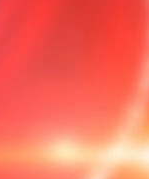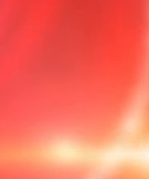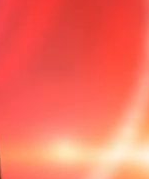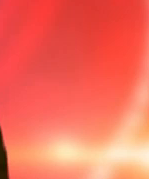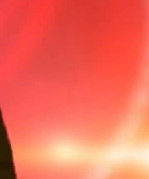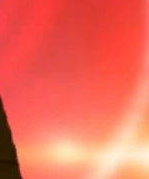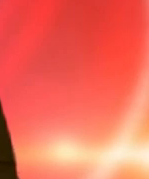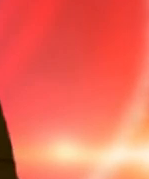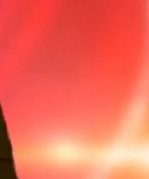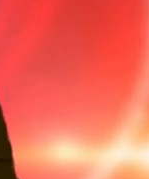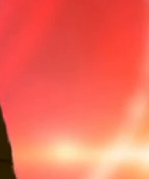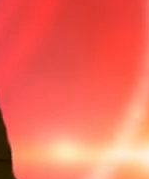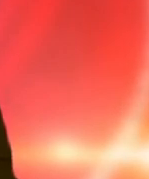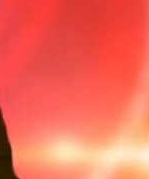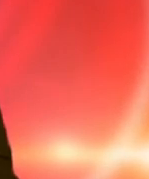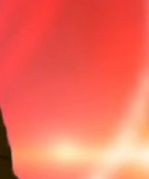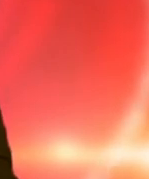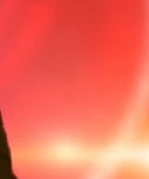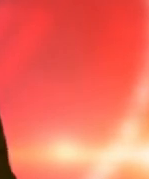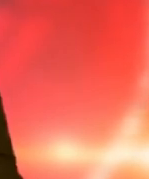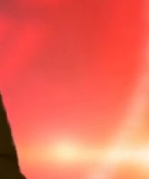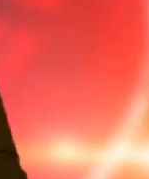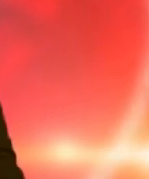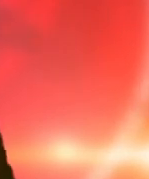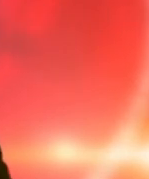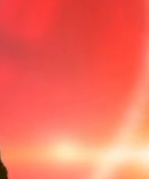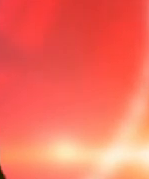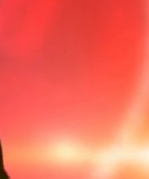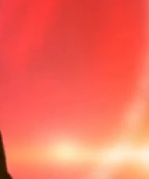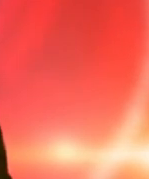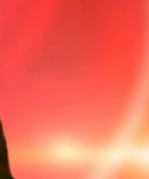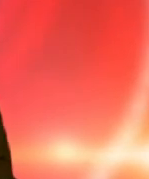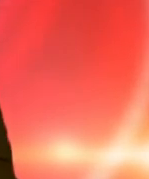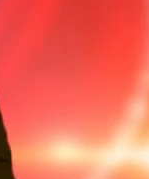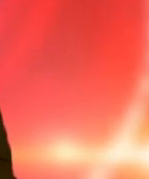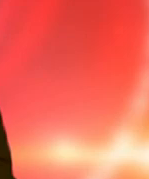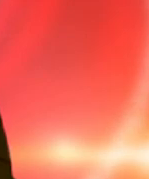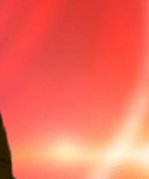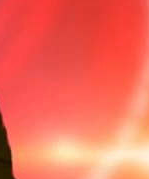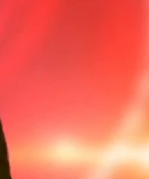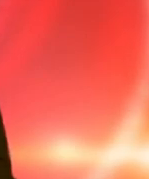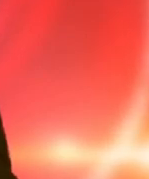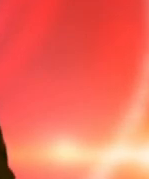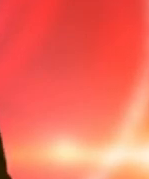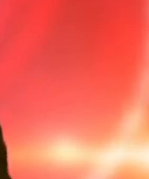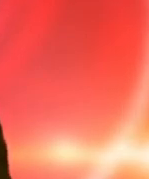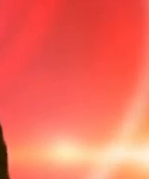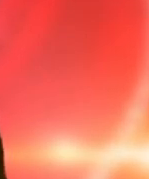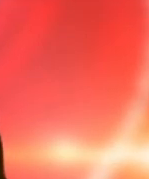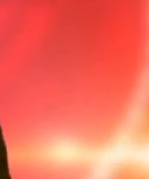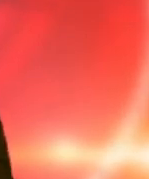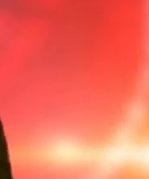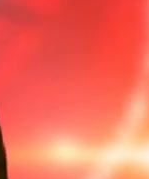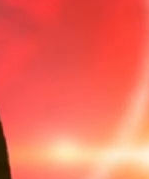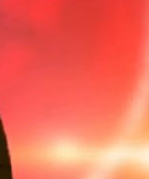și atenuare a riscurilor de intoxicații cu dioxid de carbon și a incendiilor accidentale în perioada rece a